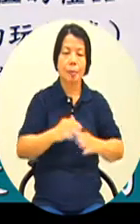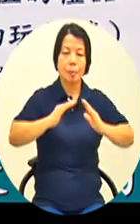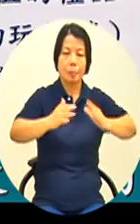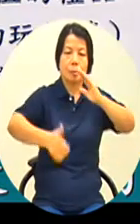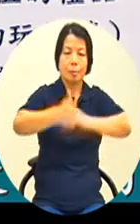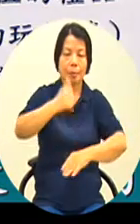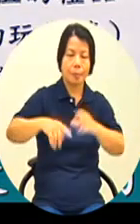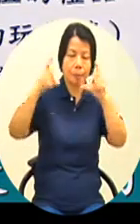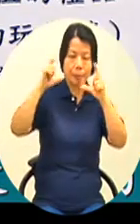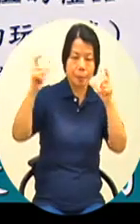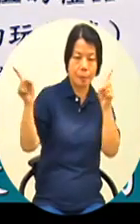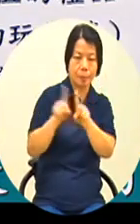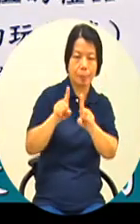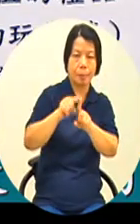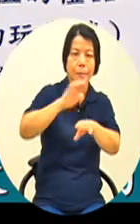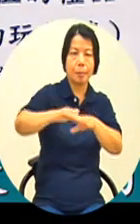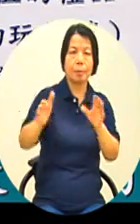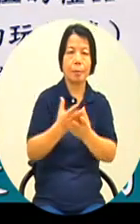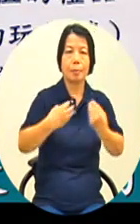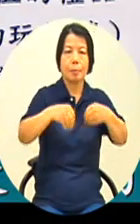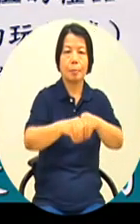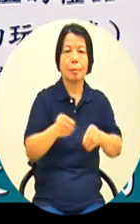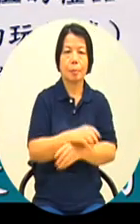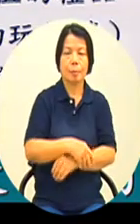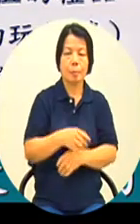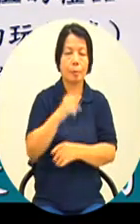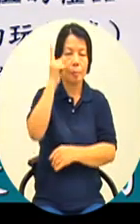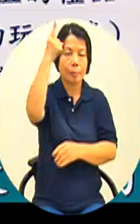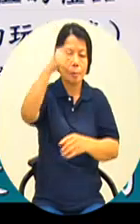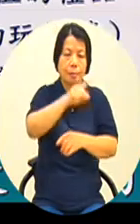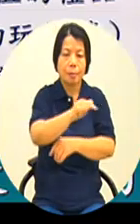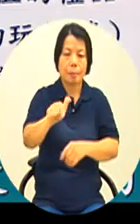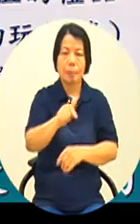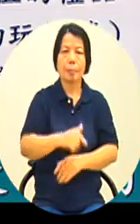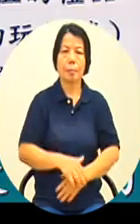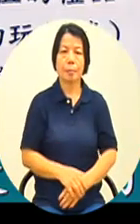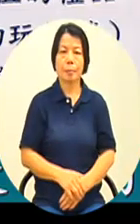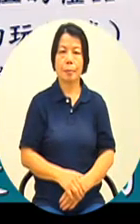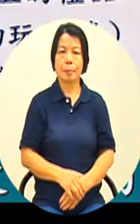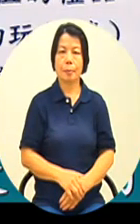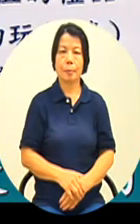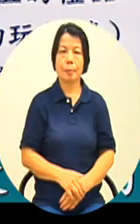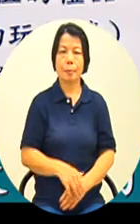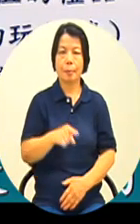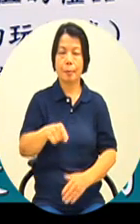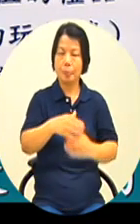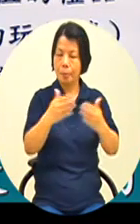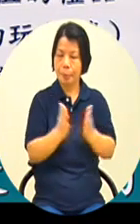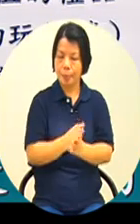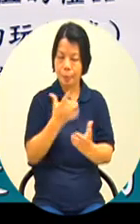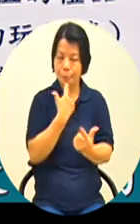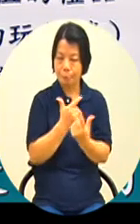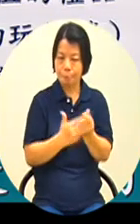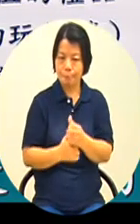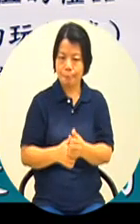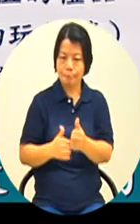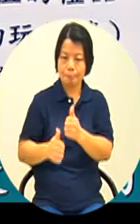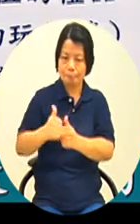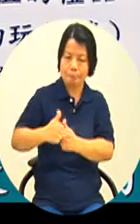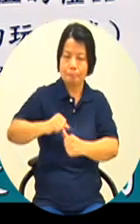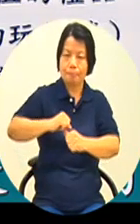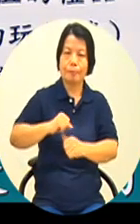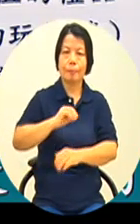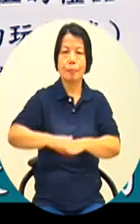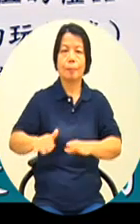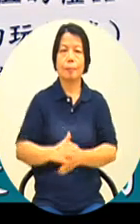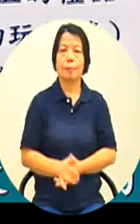阁会搞翕相，哎，阁送了阁送一下纪念品，哎，那那，哎，这个都避雷啊啦，那有啥物？哎，这个